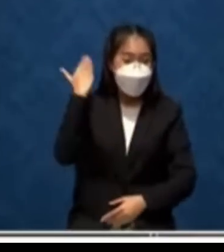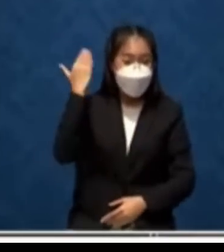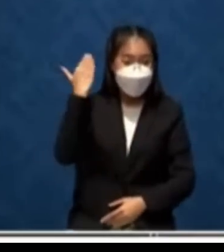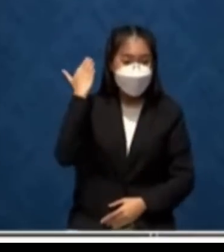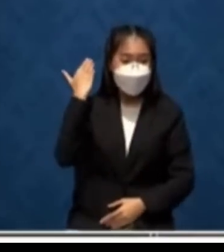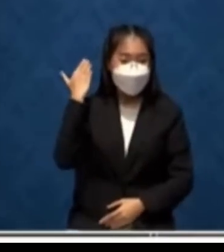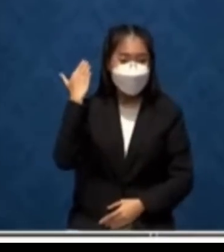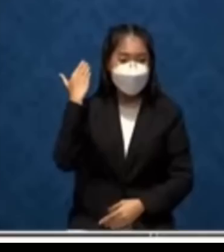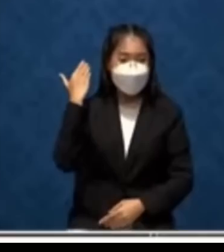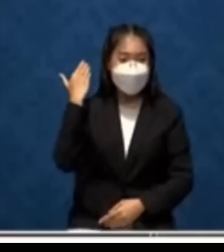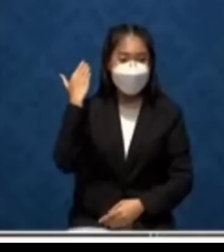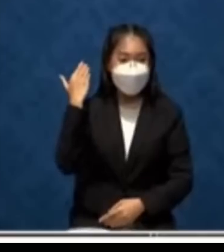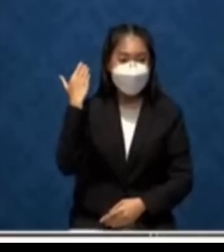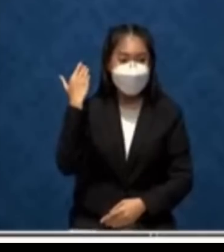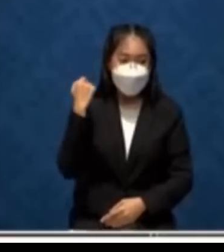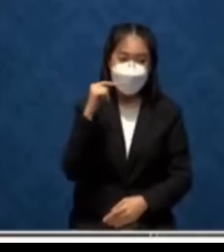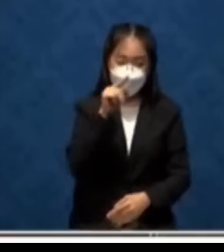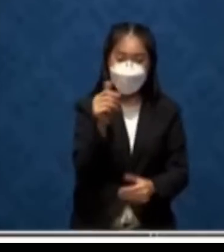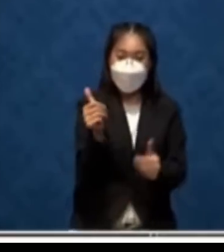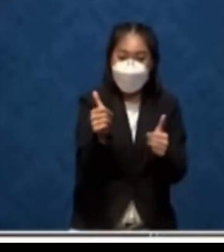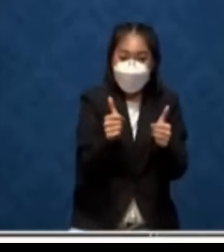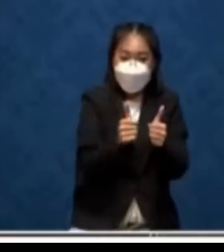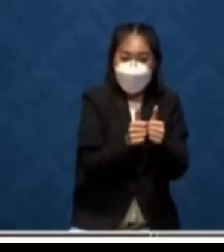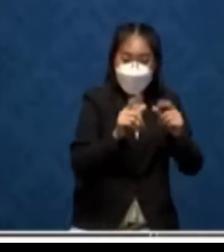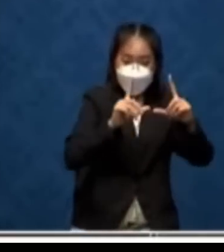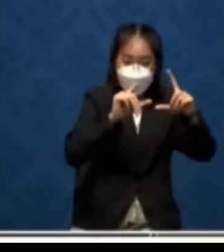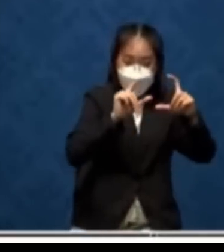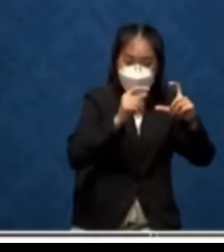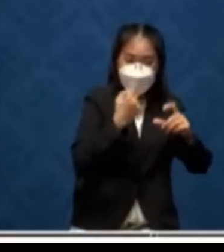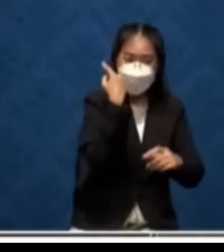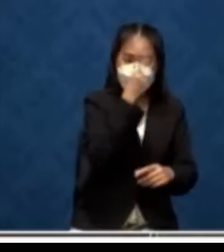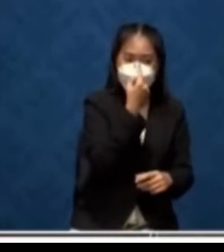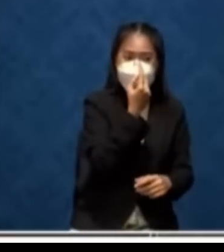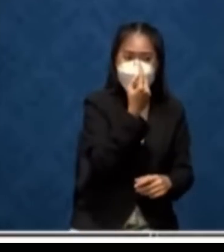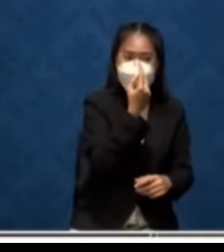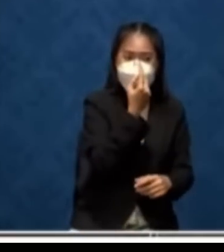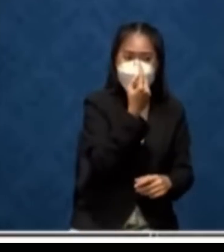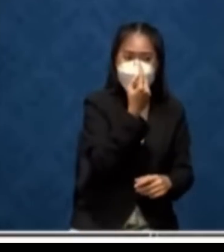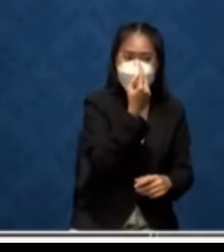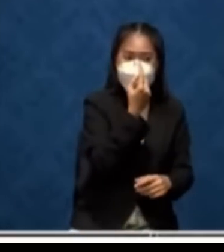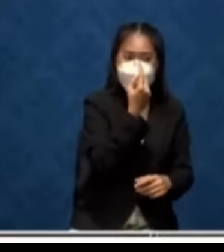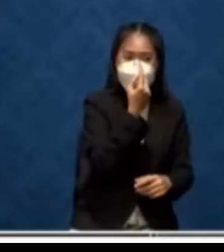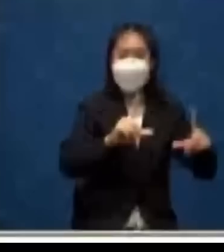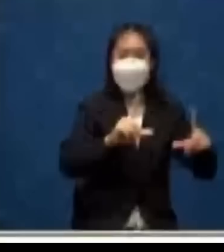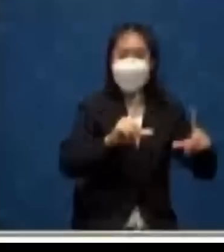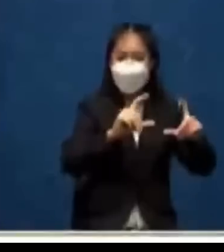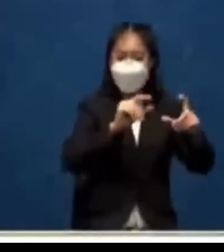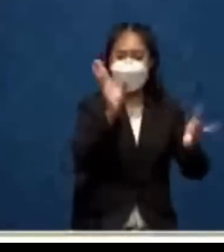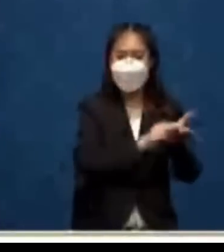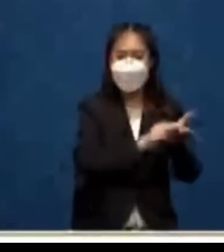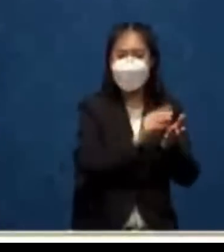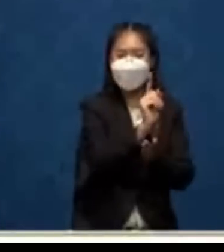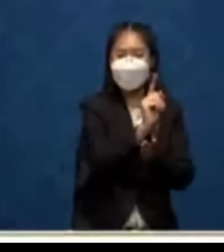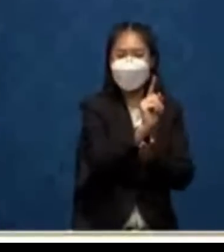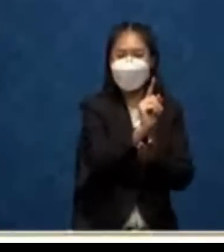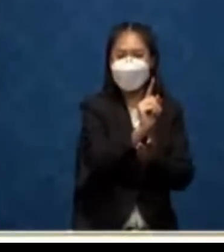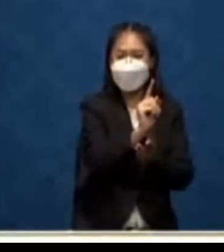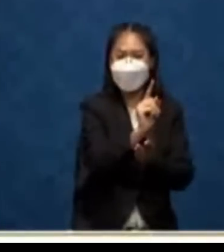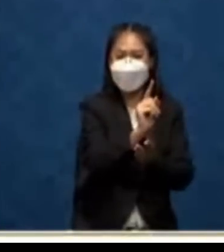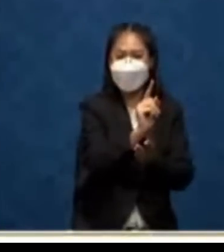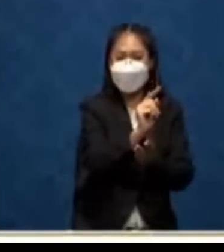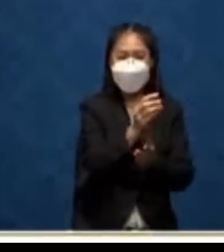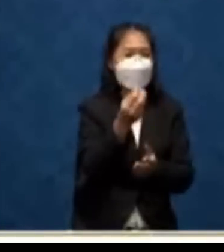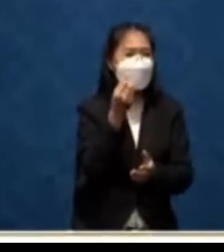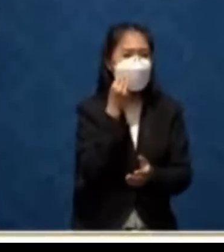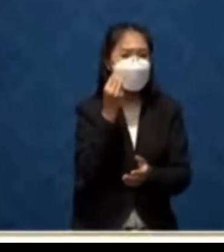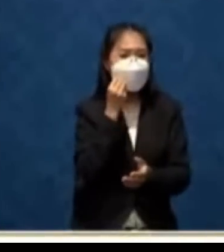ประชิดตัวกับใครก็ไม่รู้ครับท่านประธานครับนะไปถ่ายรูปที่ไหนฮะคุ้นๆว่าเป็นบ้านป่า